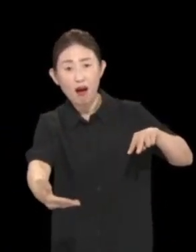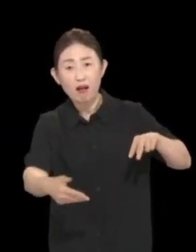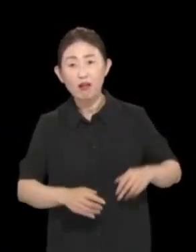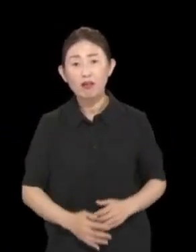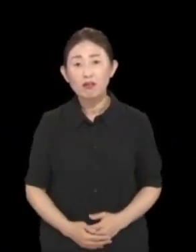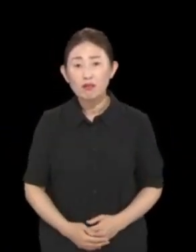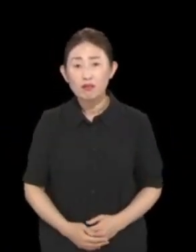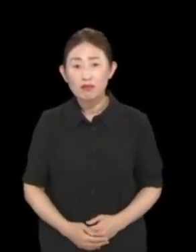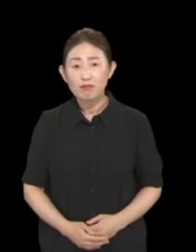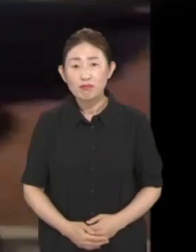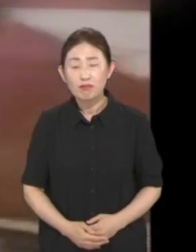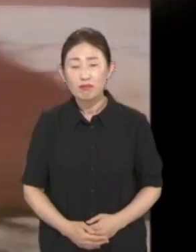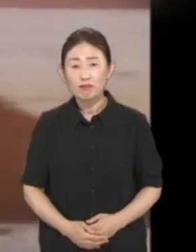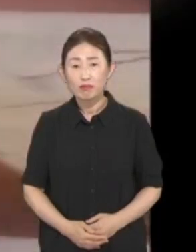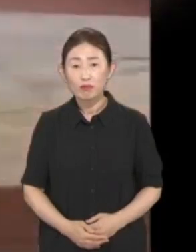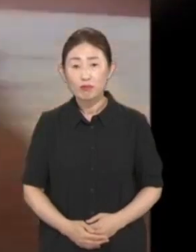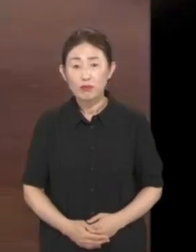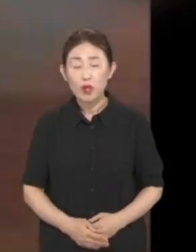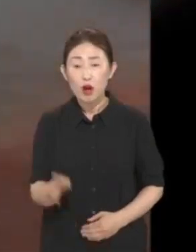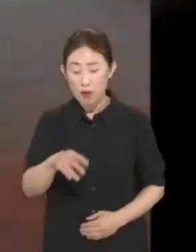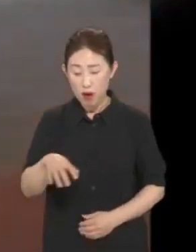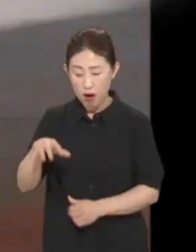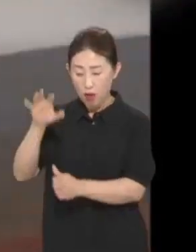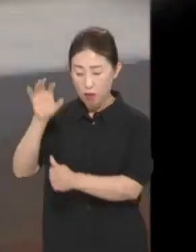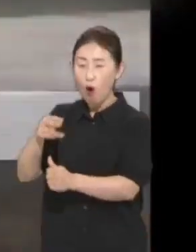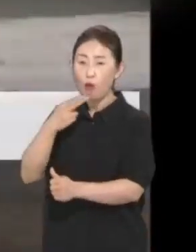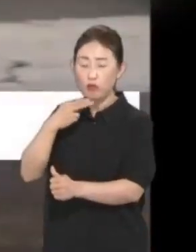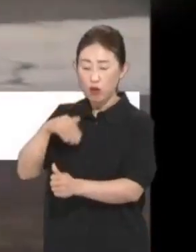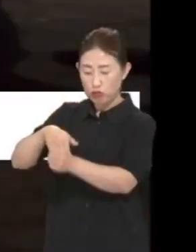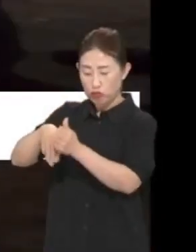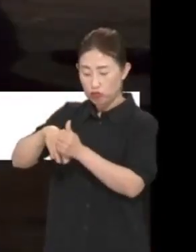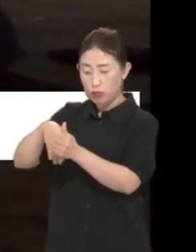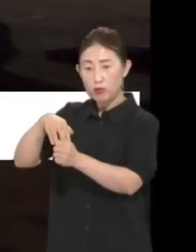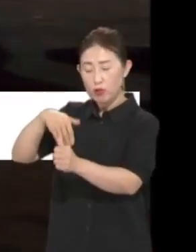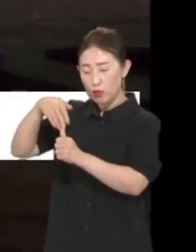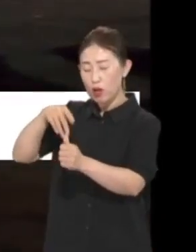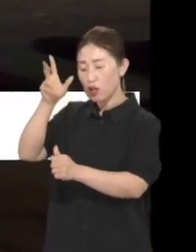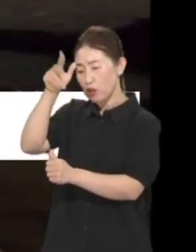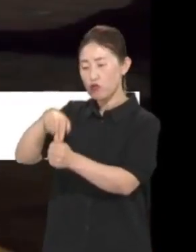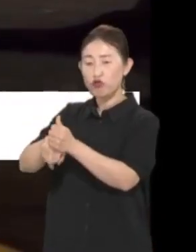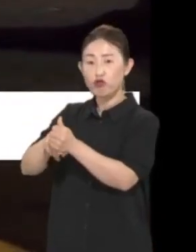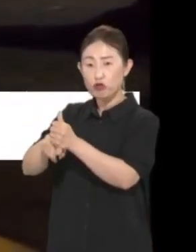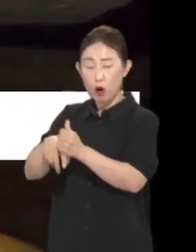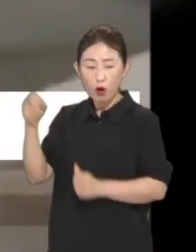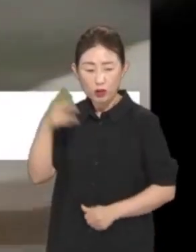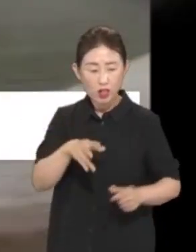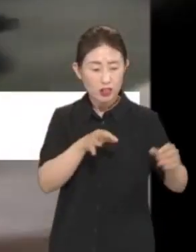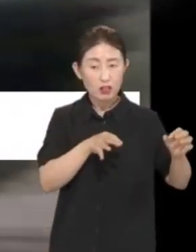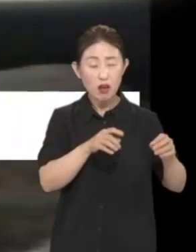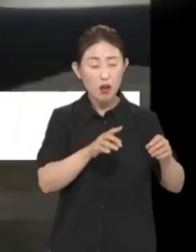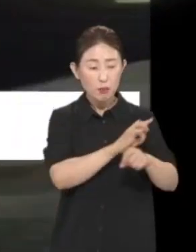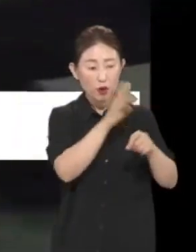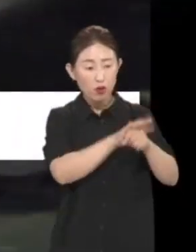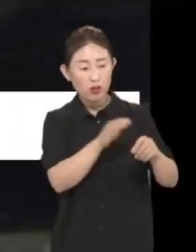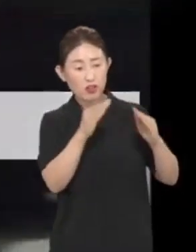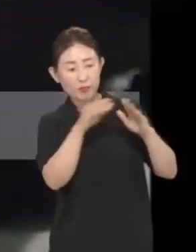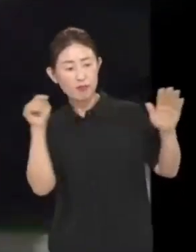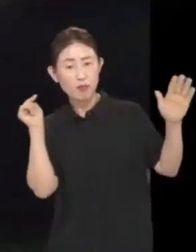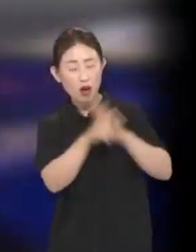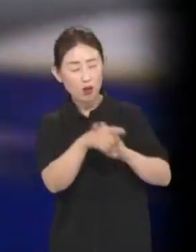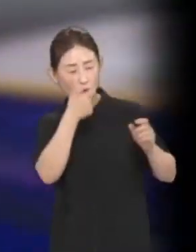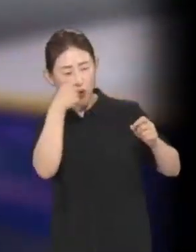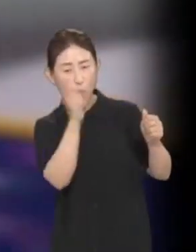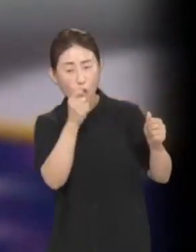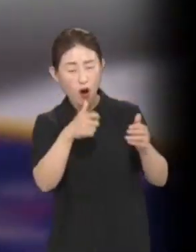전 악몽은 반복됐습니다 불구속 상태로 수사를 받던 가이노인들이 다시 가게를 찾아 욕설과 함께 행패를 부린